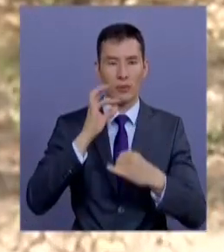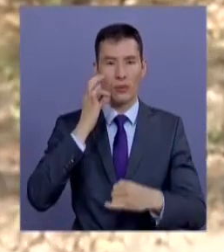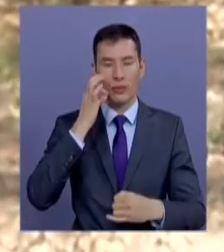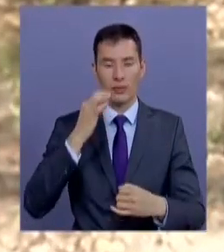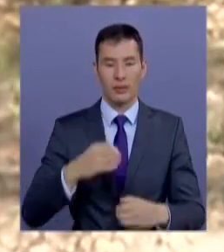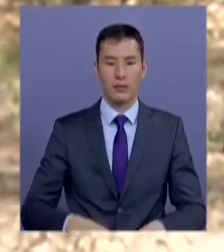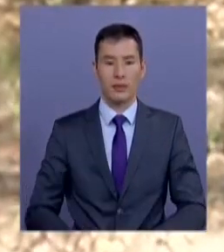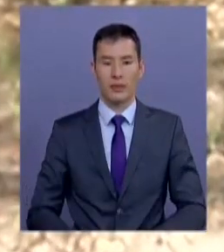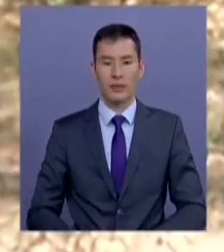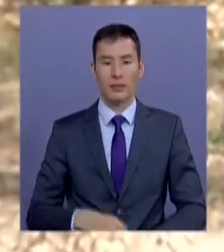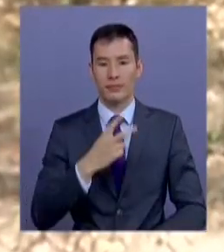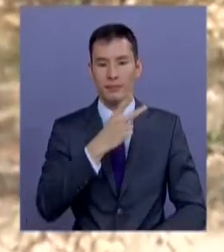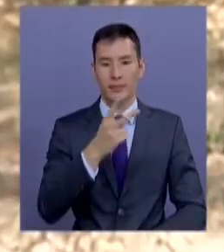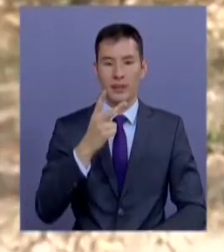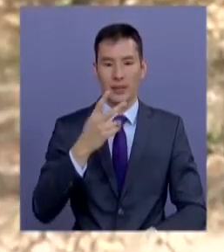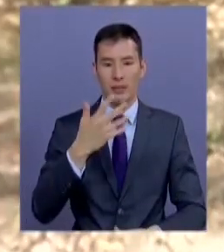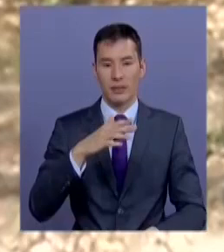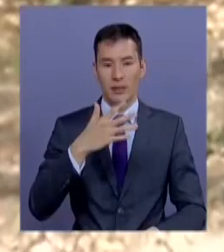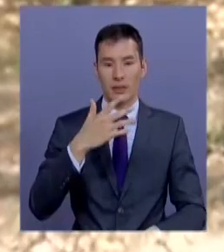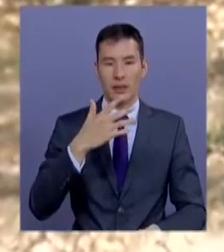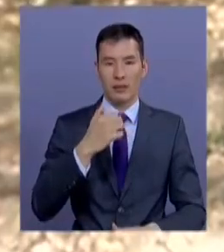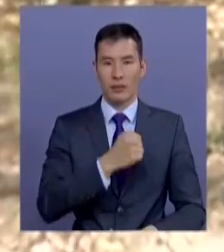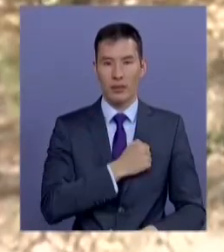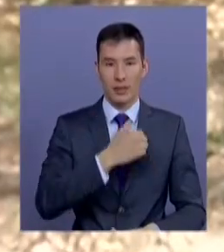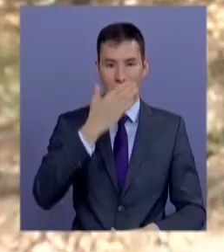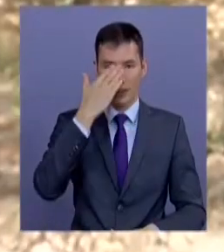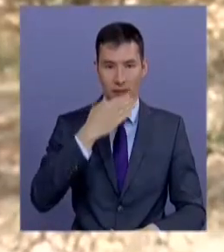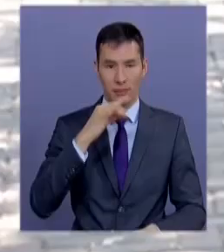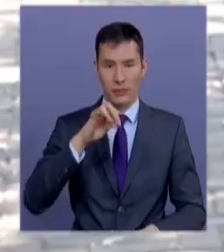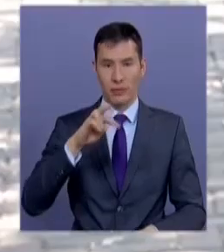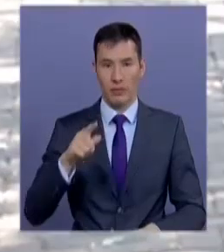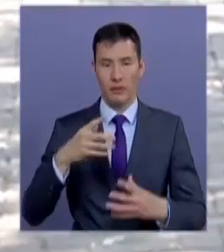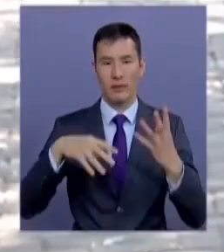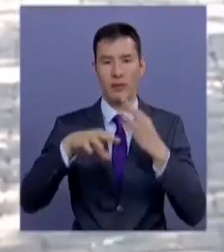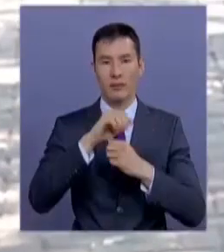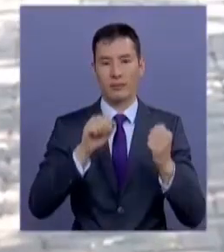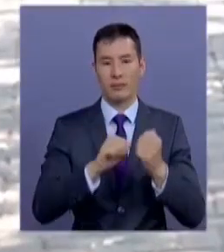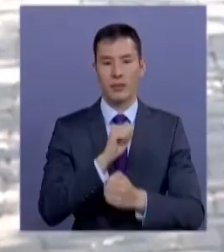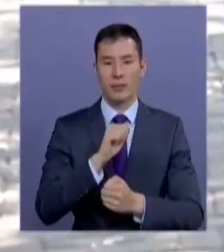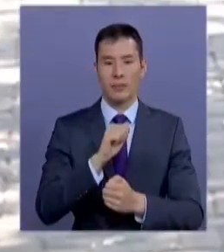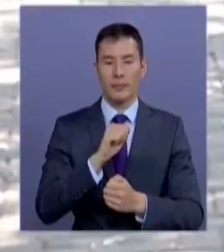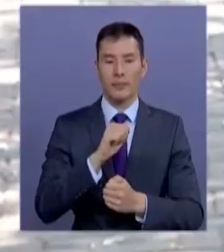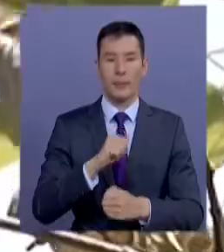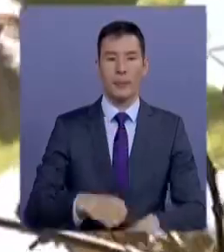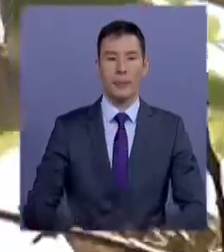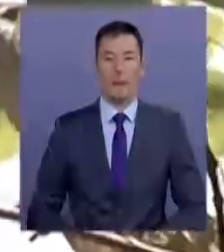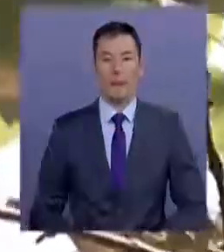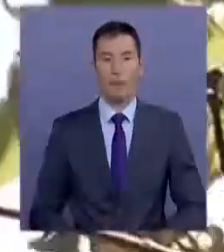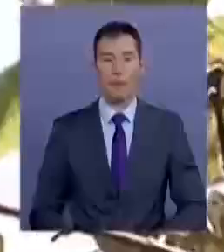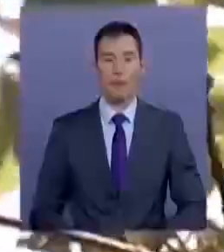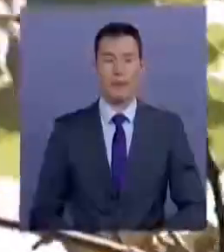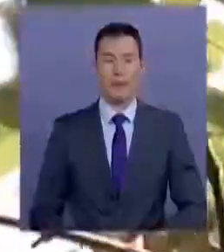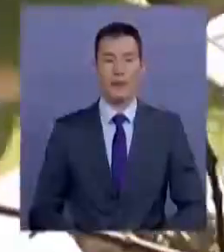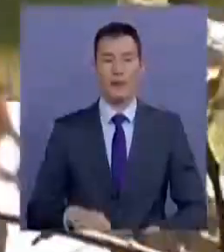болып кетеді. Обал, жаздың ортасы енді ғана болса да ағаштар қурап жатыр. Жасыл електердің жазып пе, жалан қалып көрксіз кейіпке